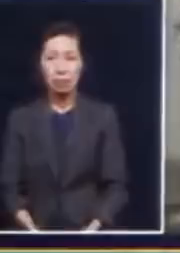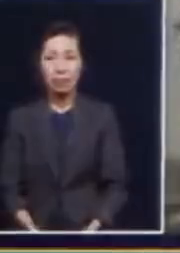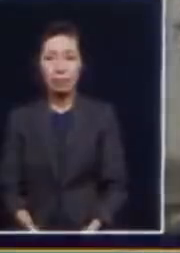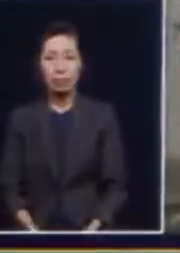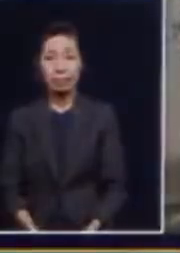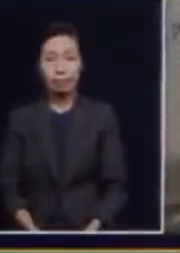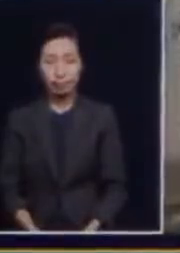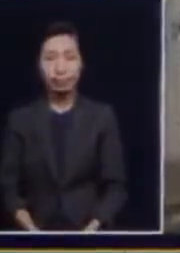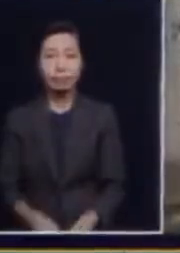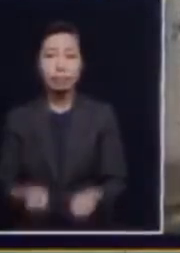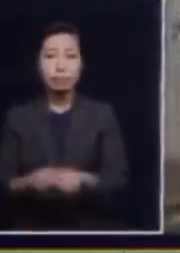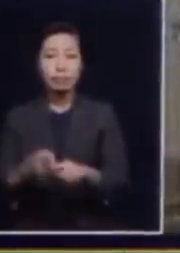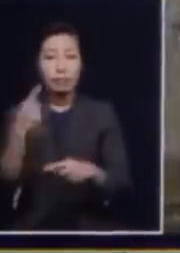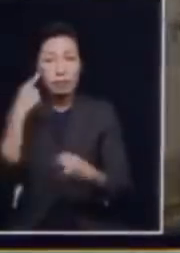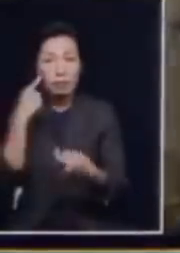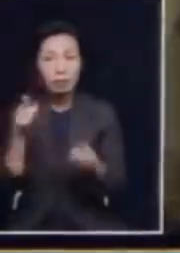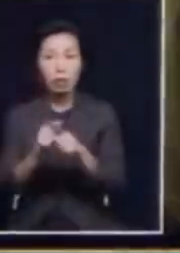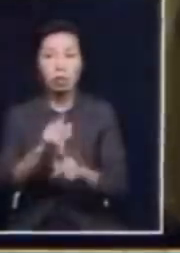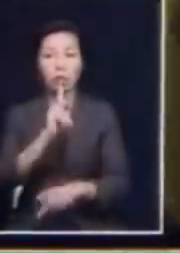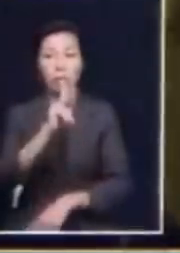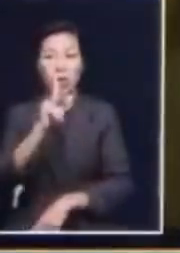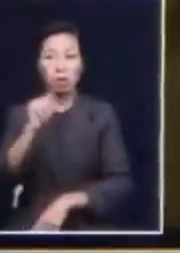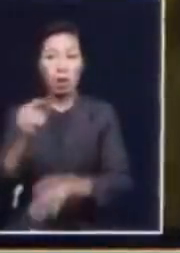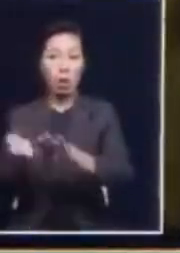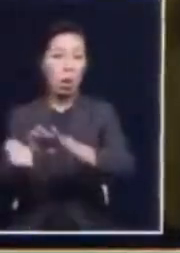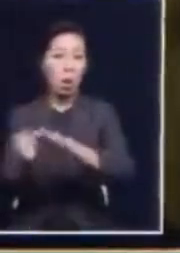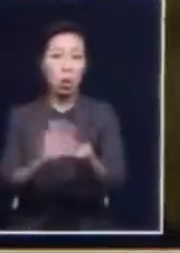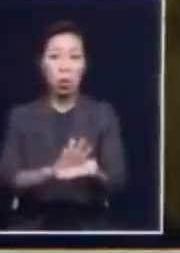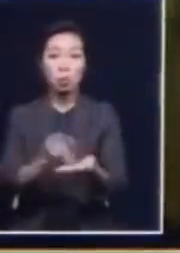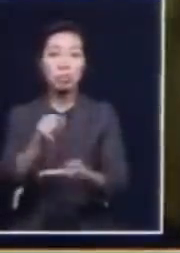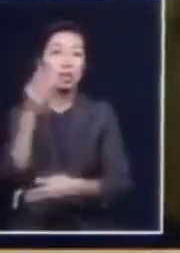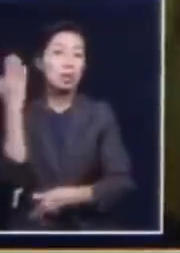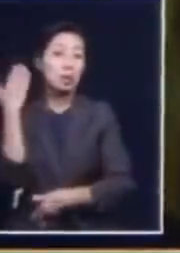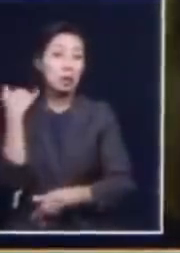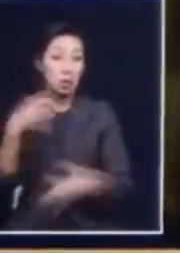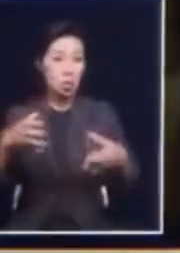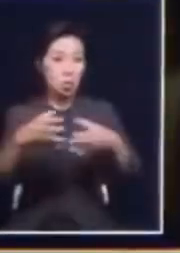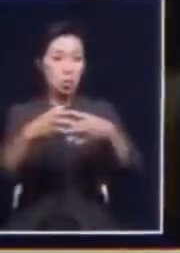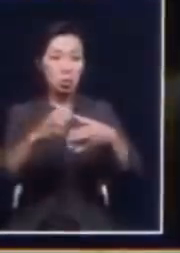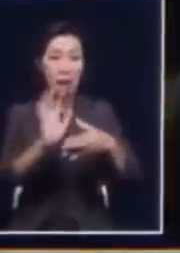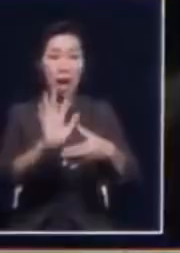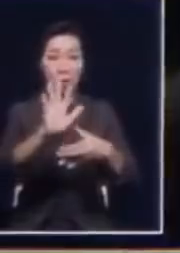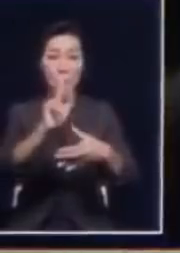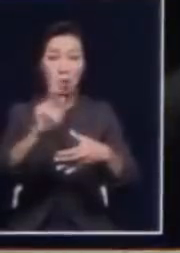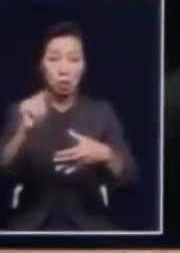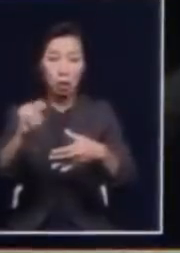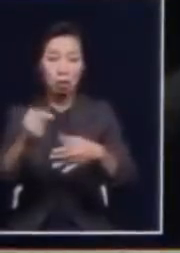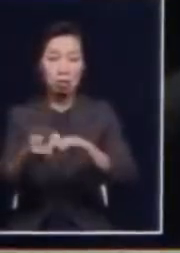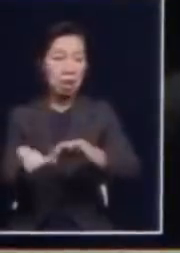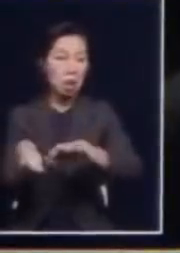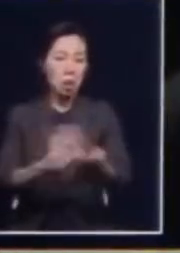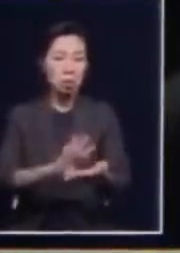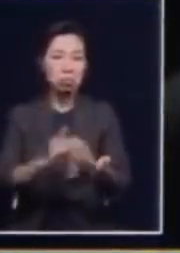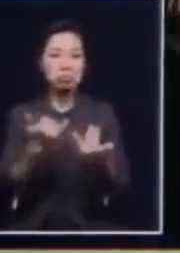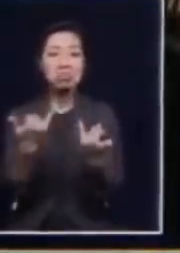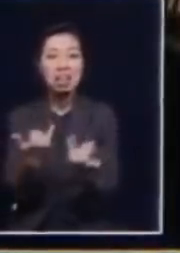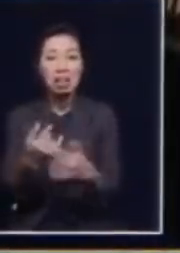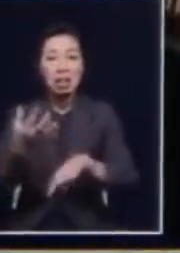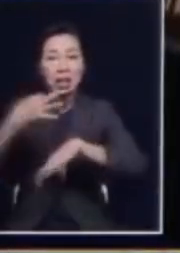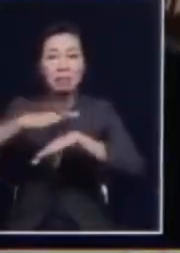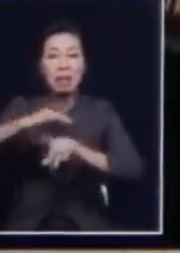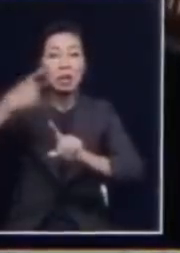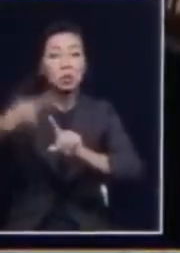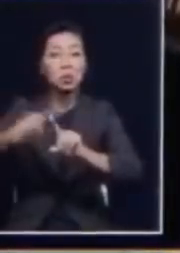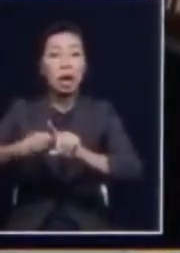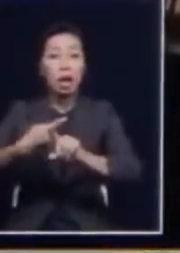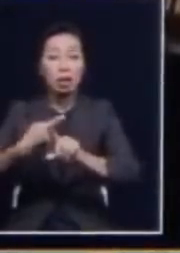ปฏิบัติการเซตซีโร่คณะกรรมการการเลือกตั้งหรือ5เสือกกต.ชุดปัจจุบันจนอยู่ในสถานะเพียงกกต.รักษาการแต่แล้ว